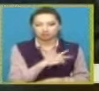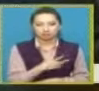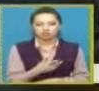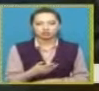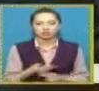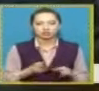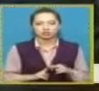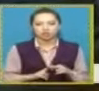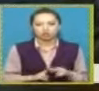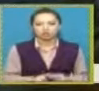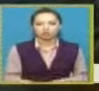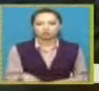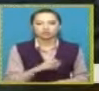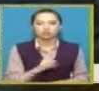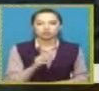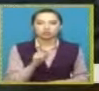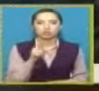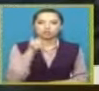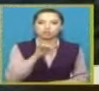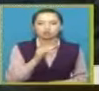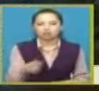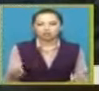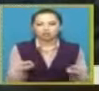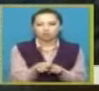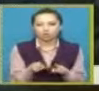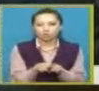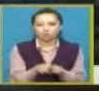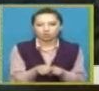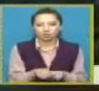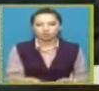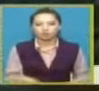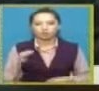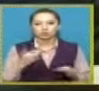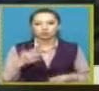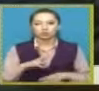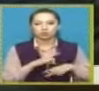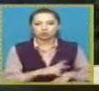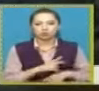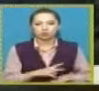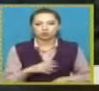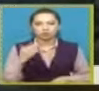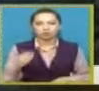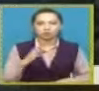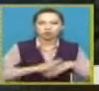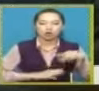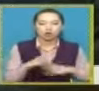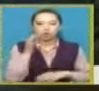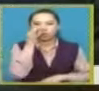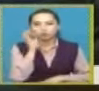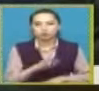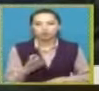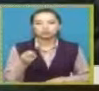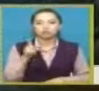Бұл дәлелдемеге баға беру мәселесі ме? Бұл судьяның кәсіби деңгейіне байланысты мәселе ме? Істің